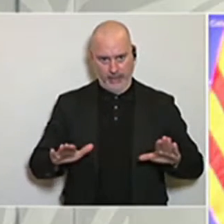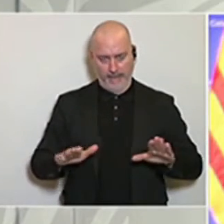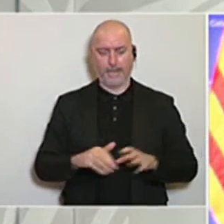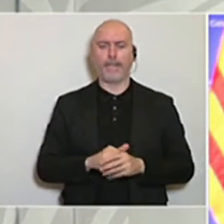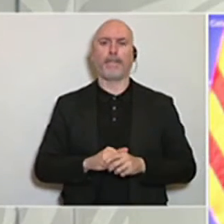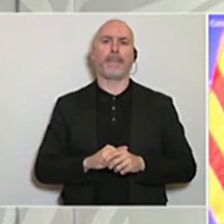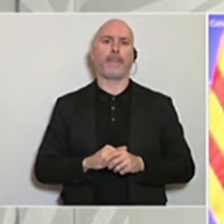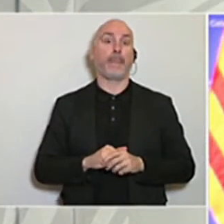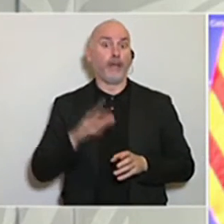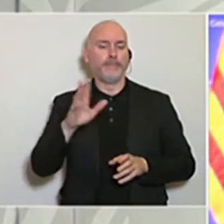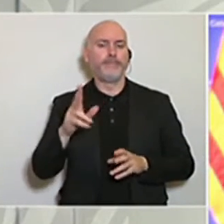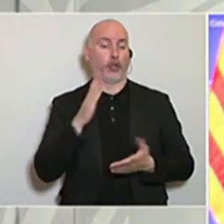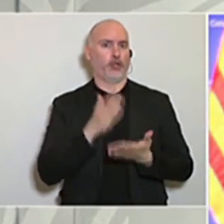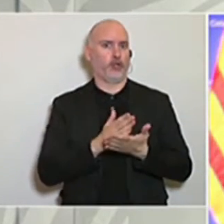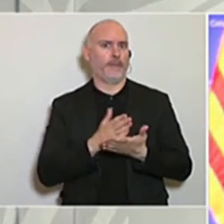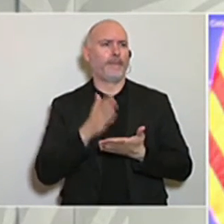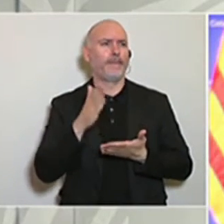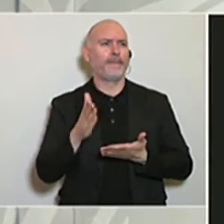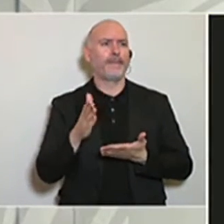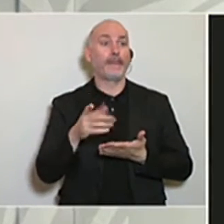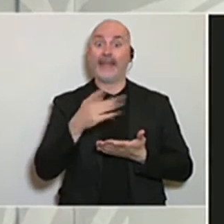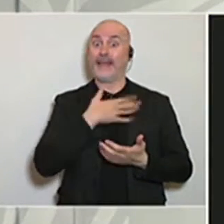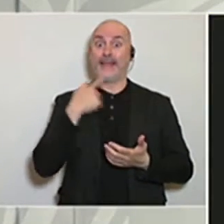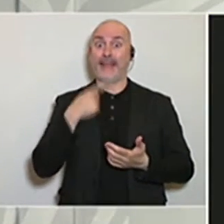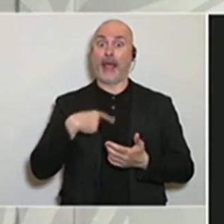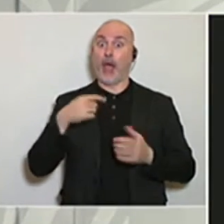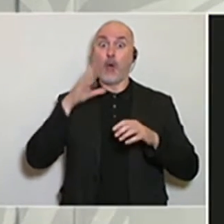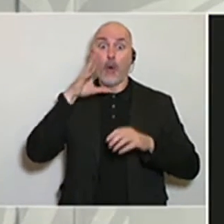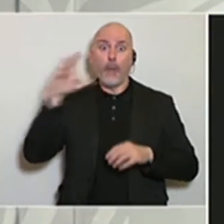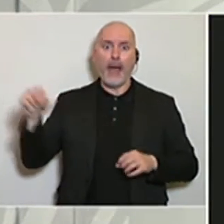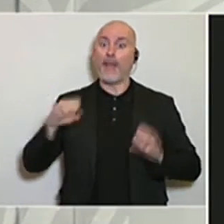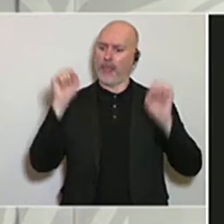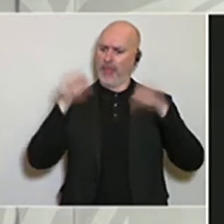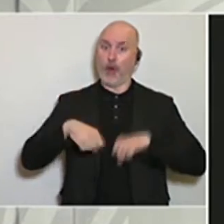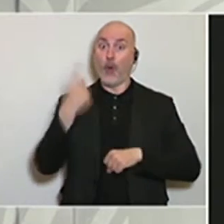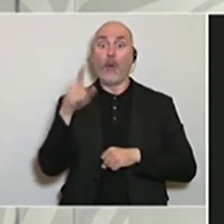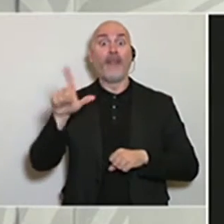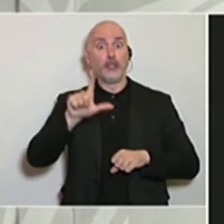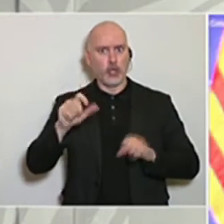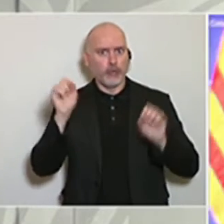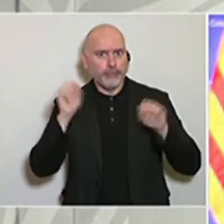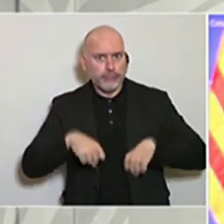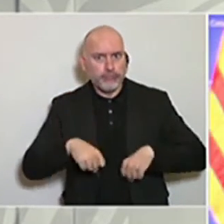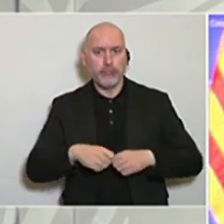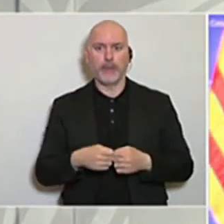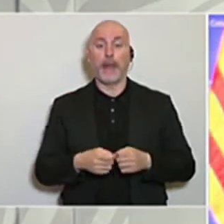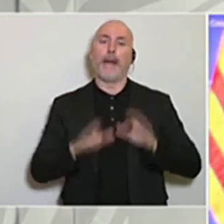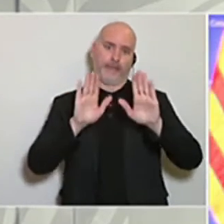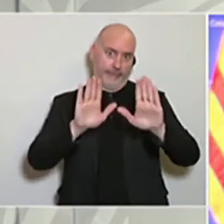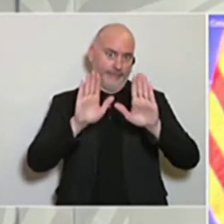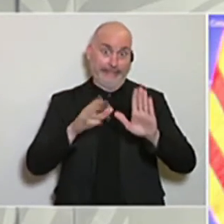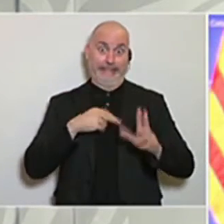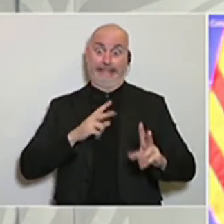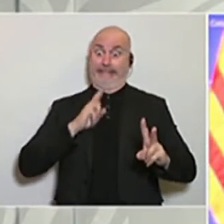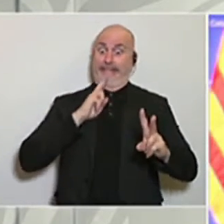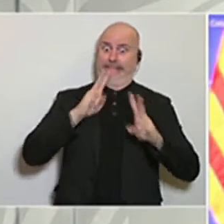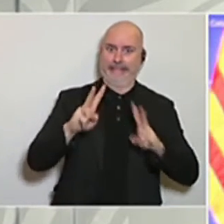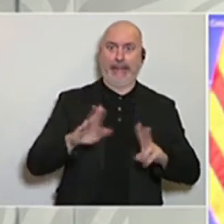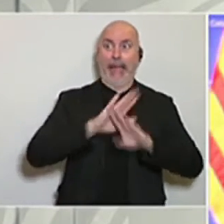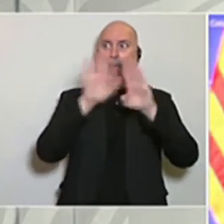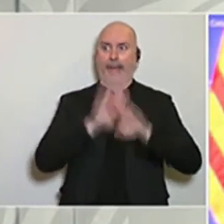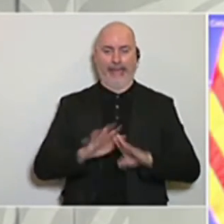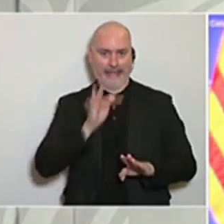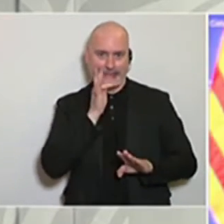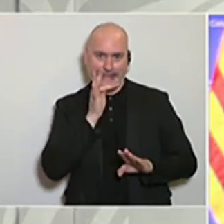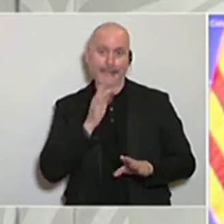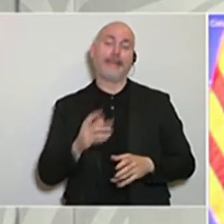qüestió... Digui'm. Estaria d'acord el govern amb aquesta data de l'1 de juliol? És que no m'ha deixat acabar la meva